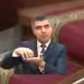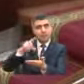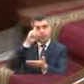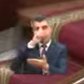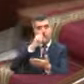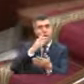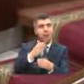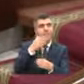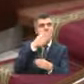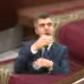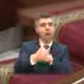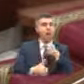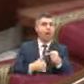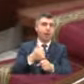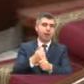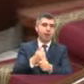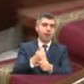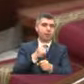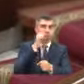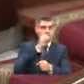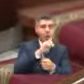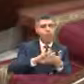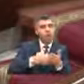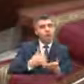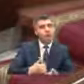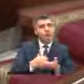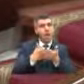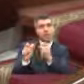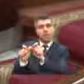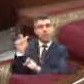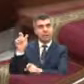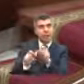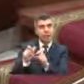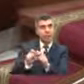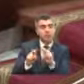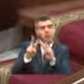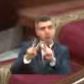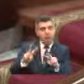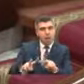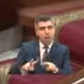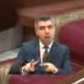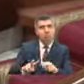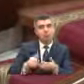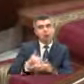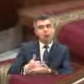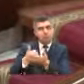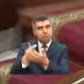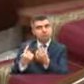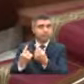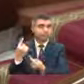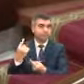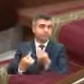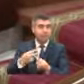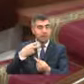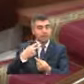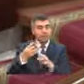المقبله. غا هذا هو باش غادي يمكن لنا نعاونوا الناس. الا ما اللي كيقلب على شي انا خوا ولا شي حاجه اخرى، راه يعني